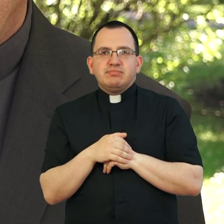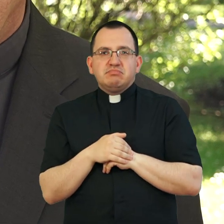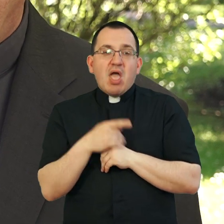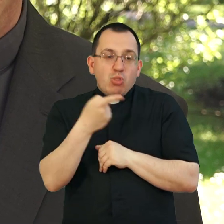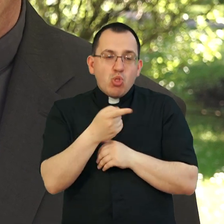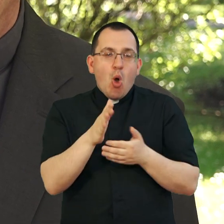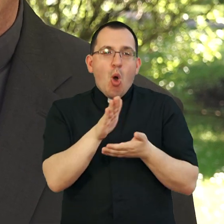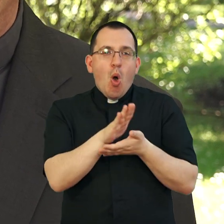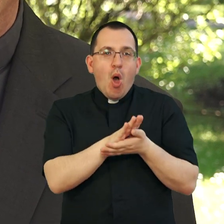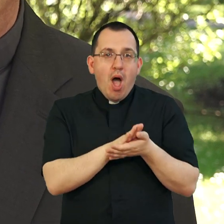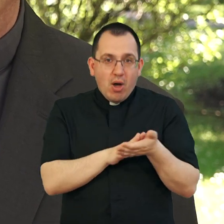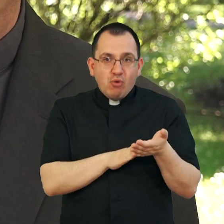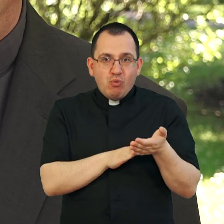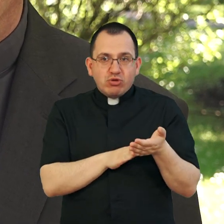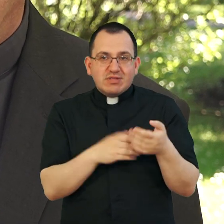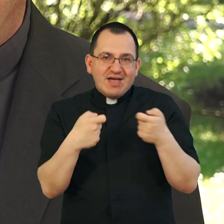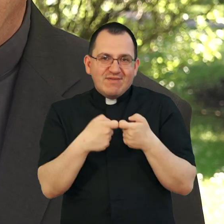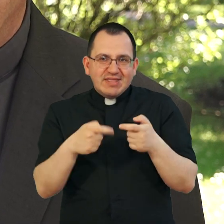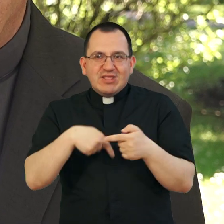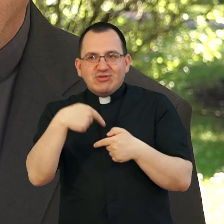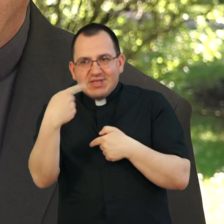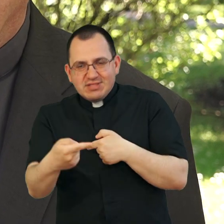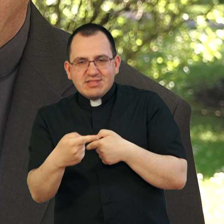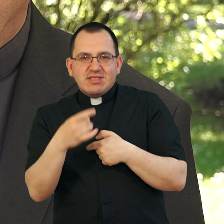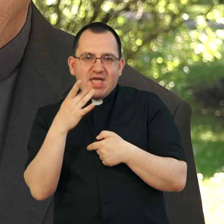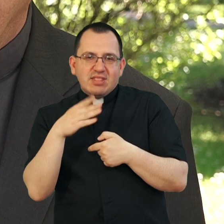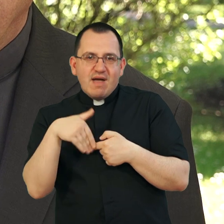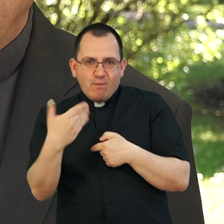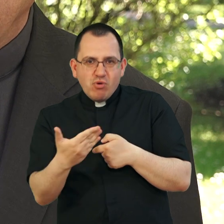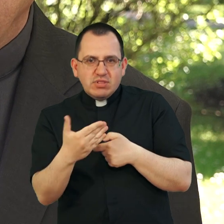onaj središnji dio susreta koji će biti u nedjelju.